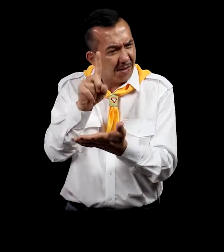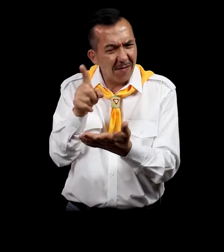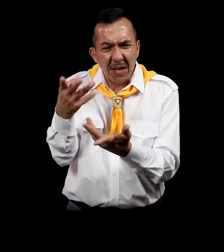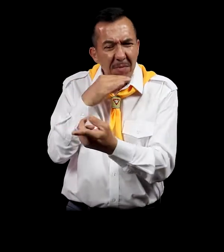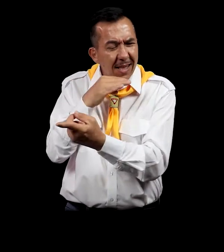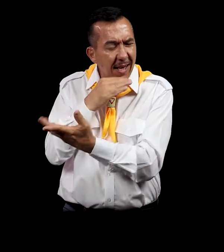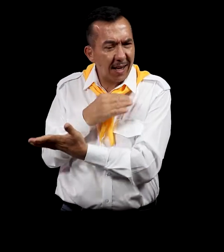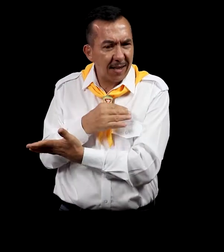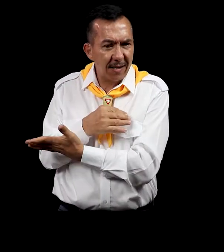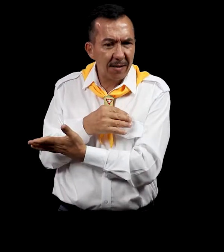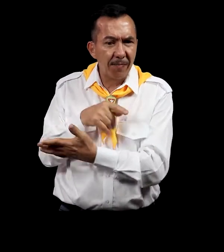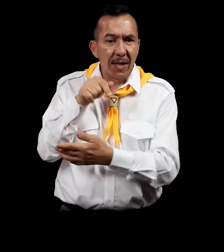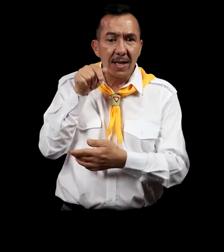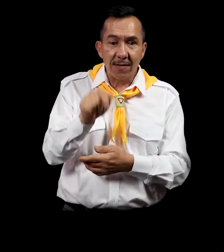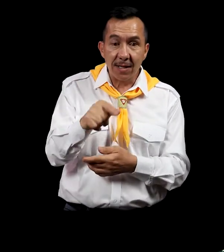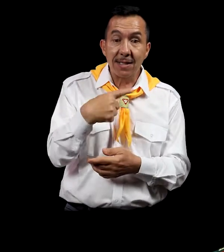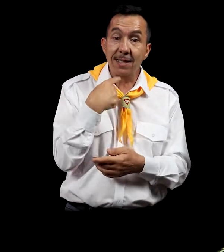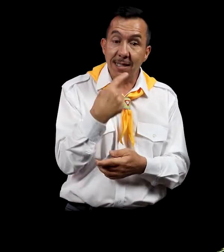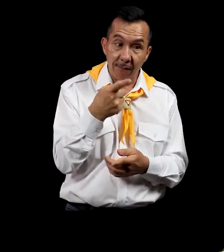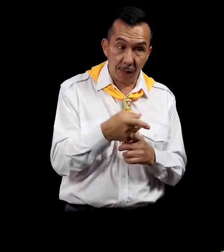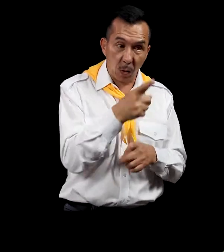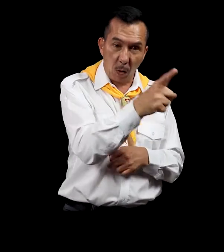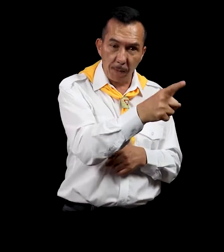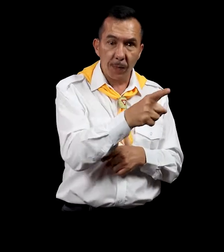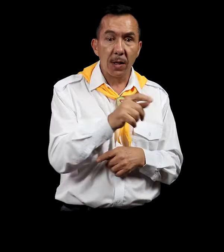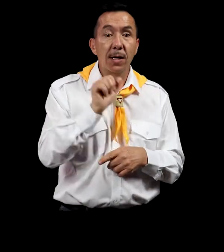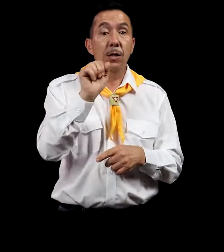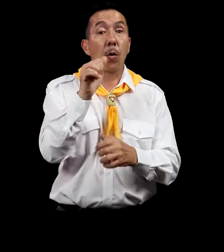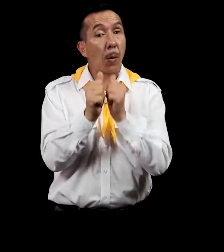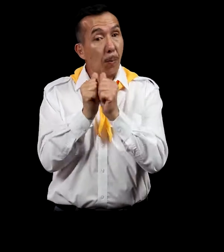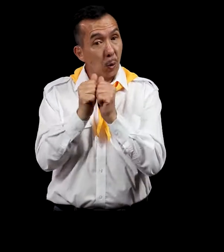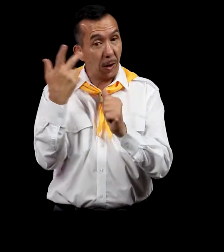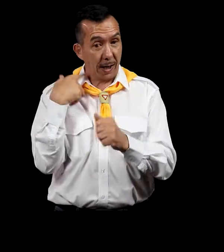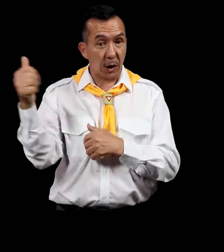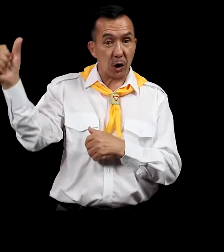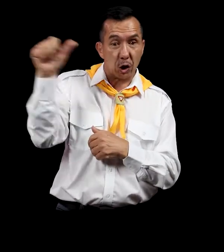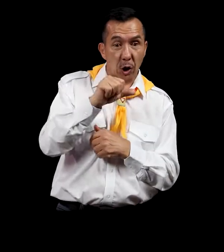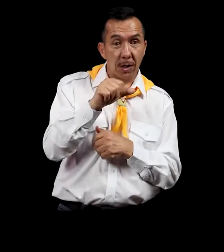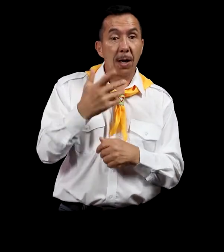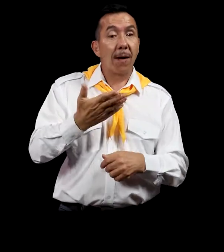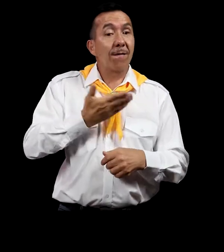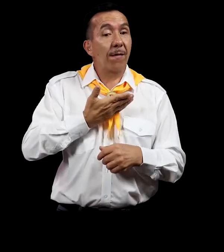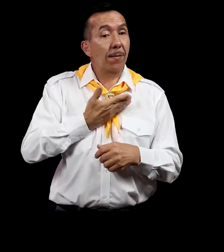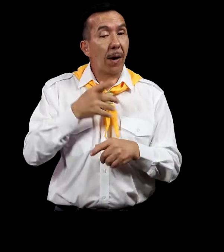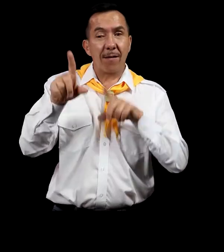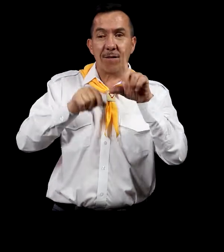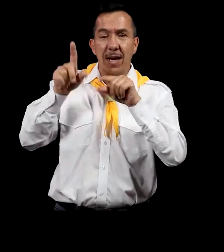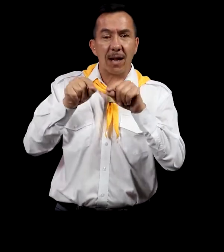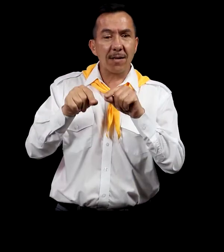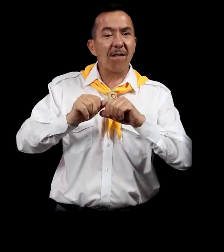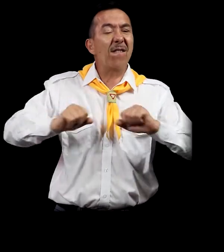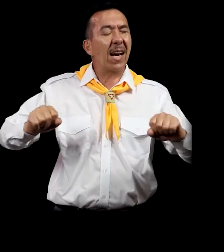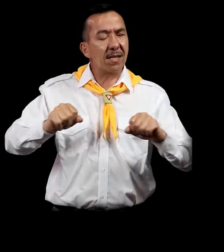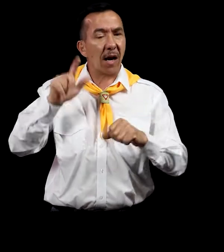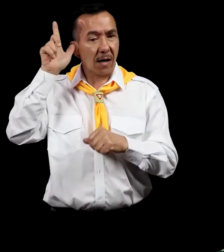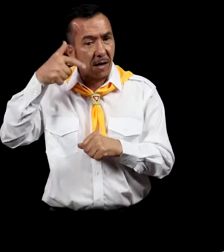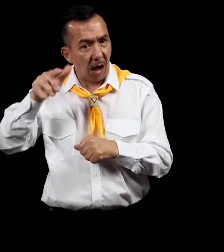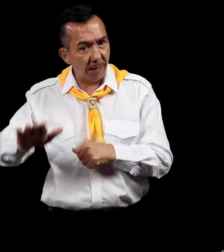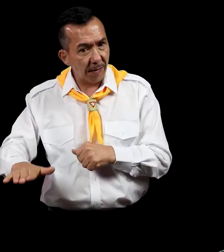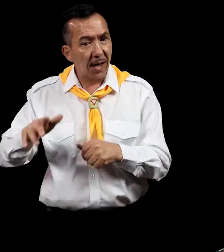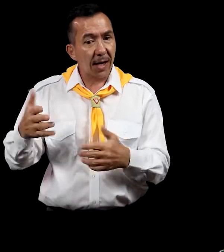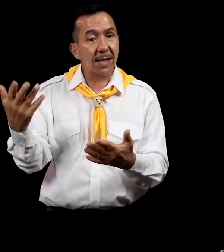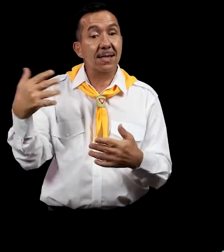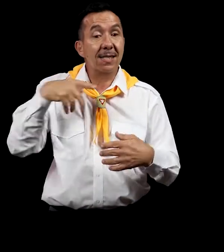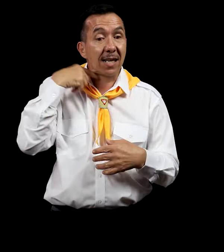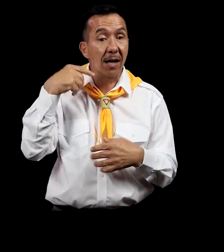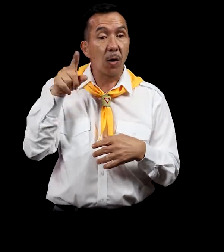dit beteken. Die sê toe vir hom, die broer het gekom en die vader het 'n vetgemaakte kalf geslag,